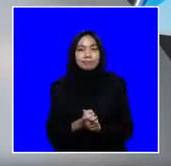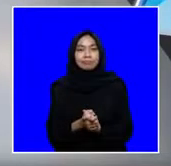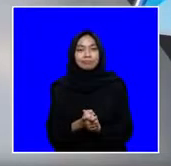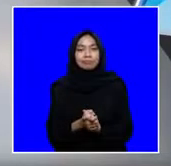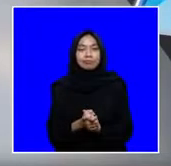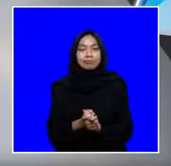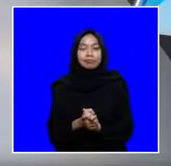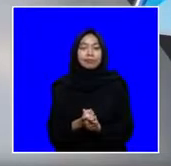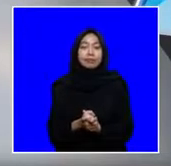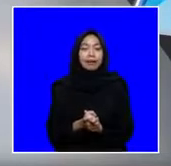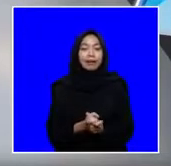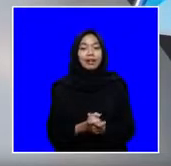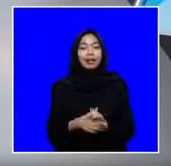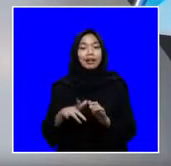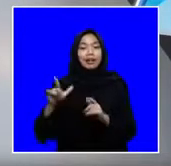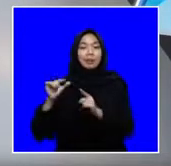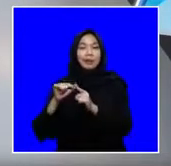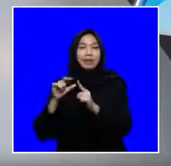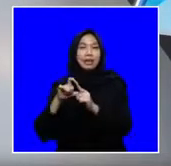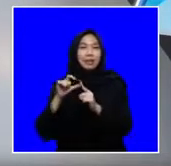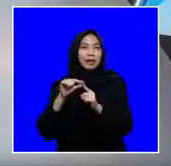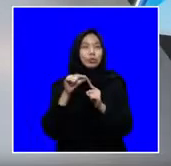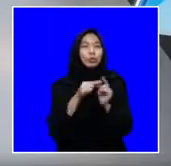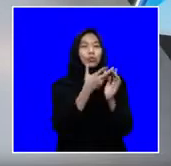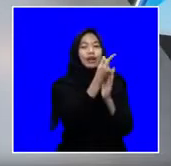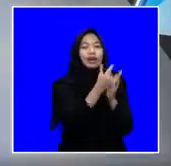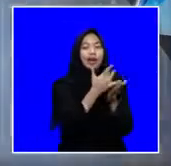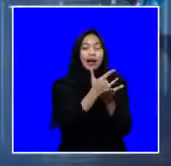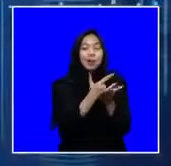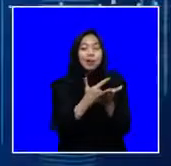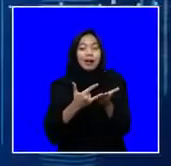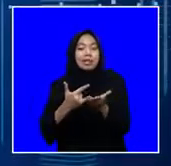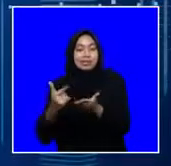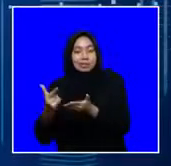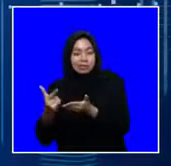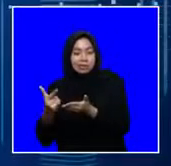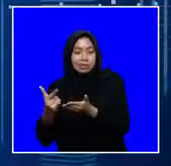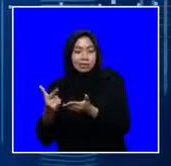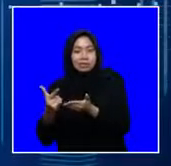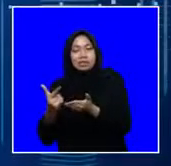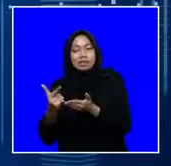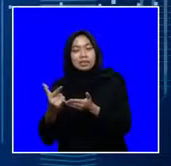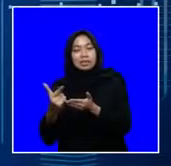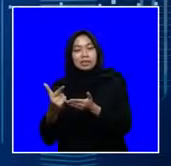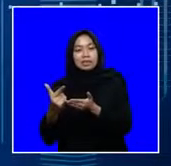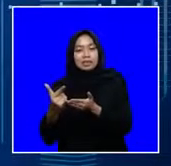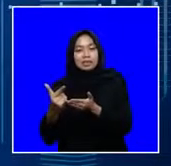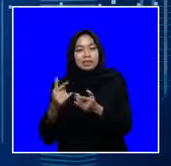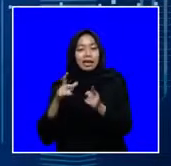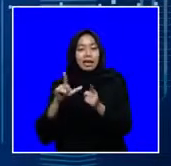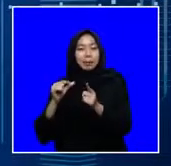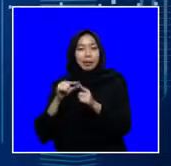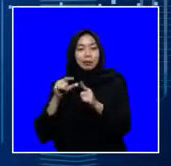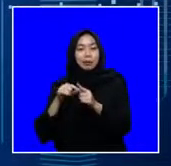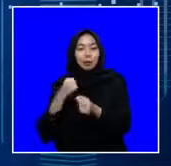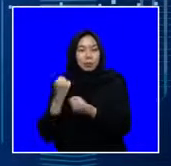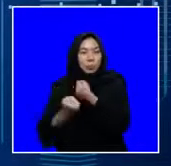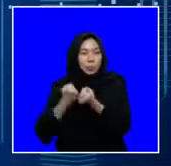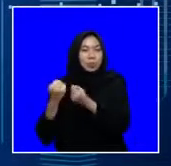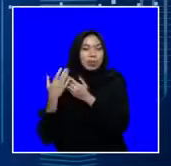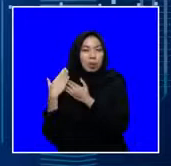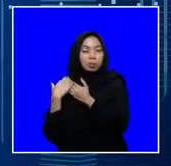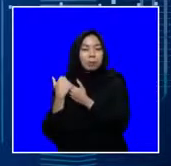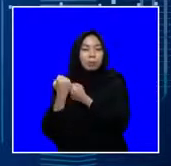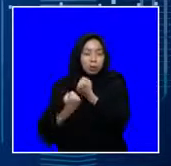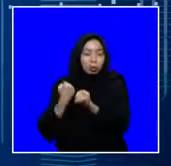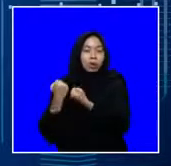abadi, LPDP tentunya berusaha keras untuk menjadi badan yang dapat dipercaya dan bertanggung jawab di dalam